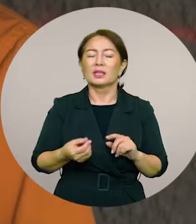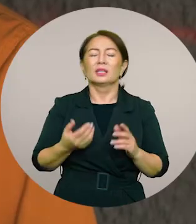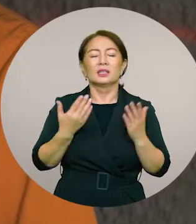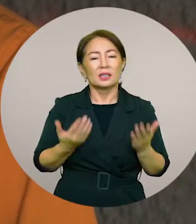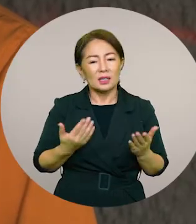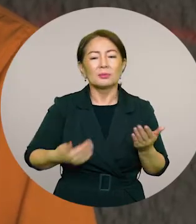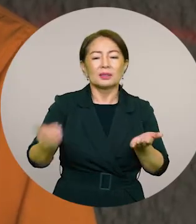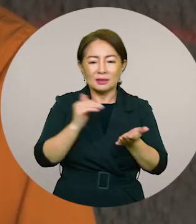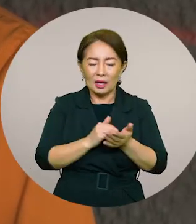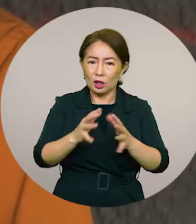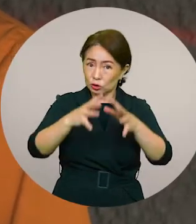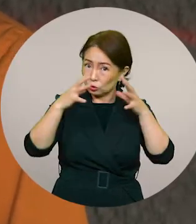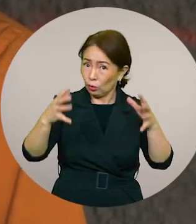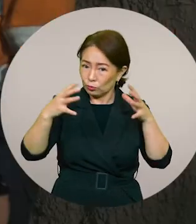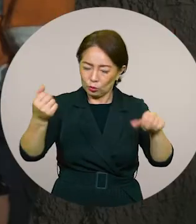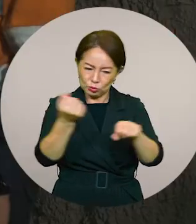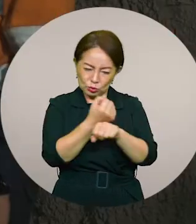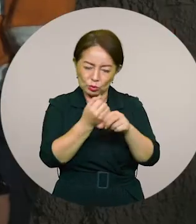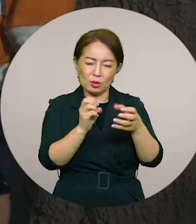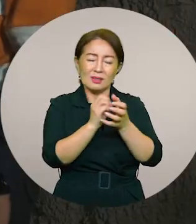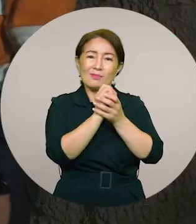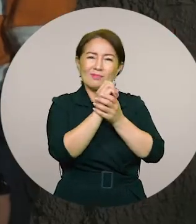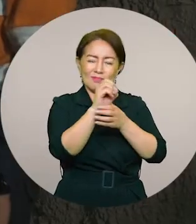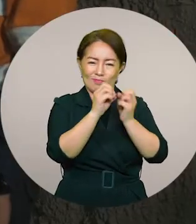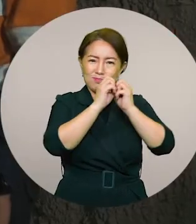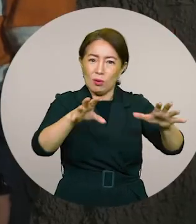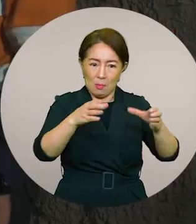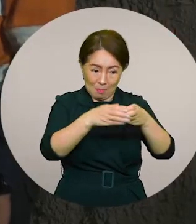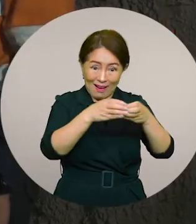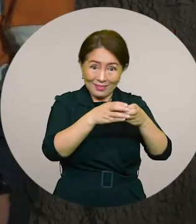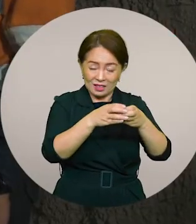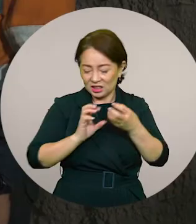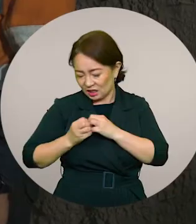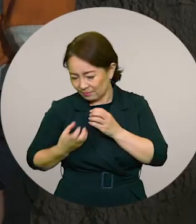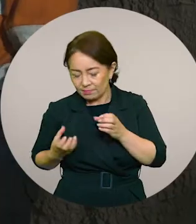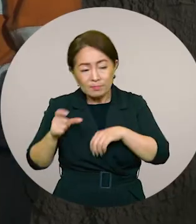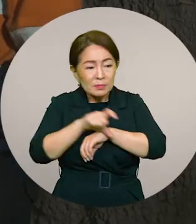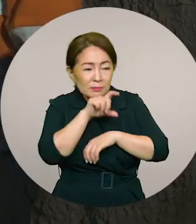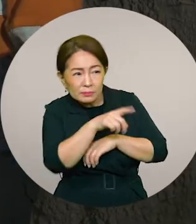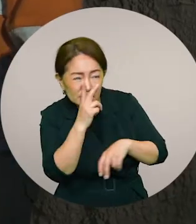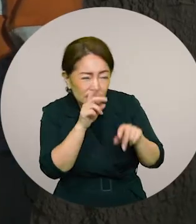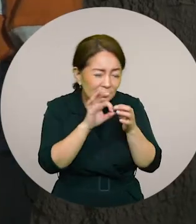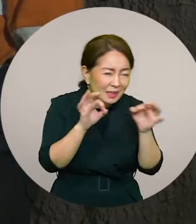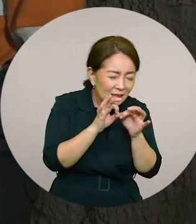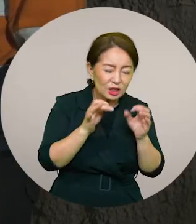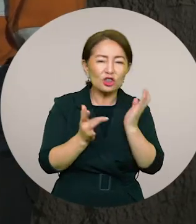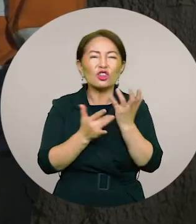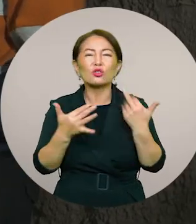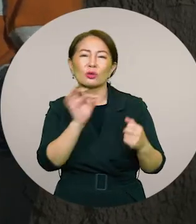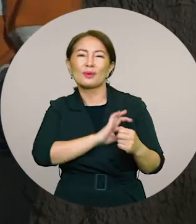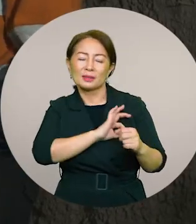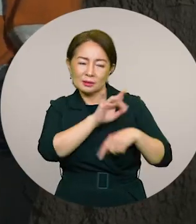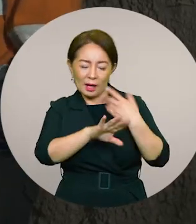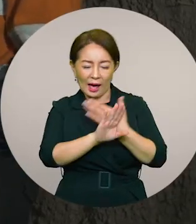дахин ховор ихтэй чулуулахын тэсэлгээний баг гэж бүрдүүлж байгаа. Тэр нь бол мэдээж нэлээд тусгай тооны төхөөрөмж